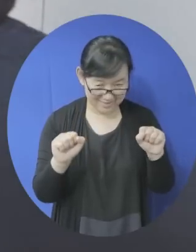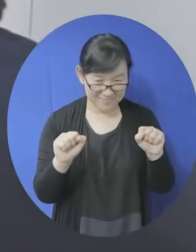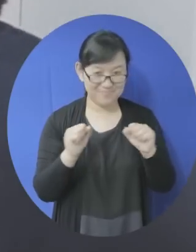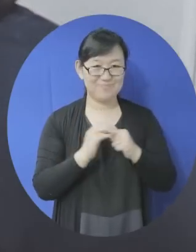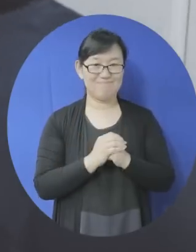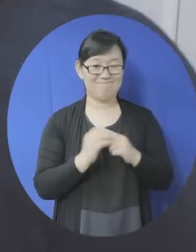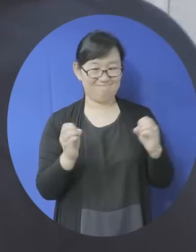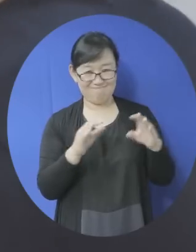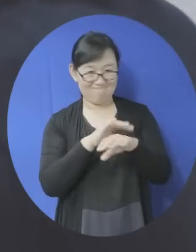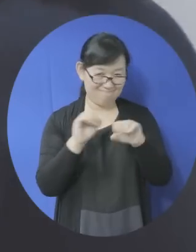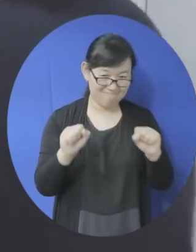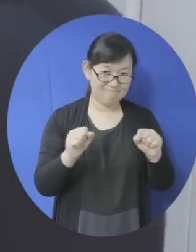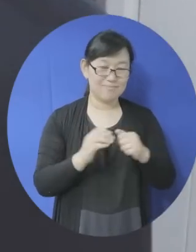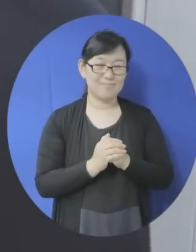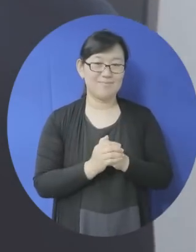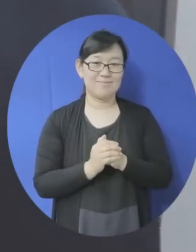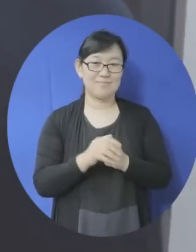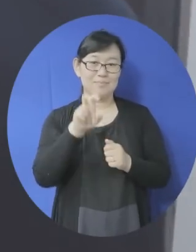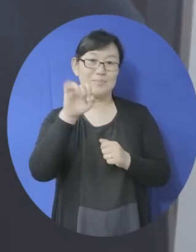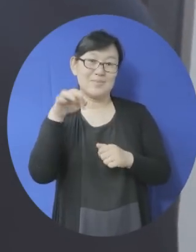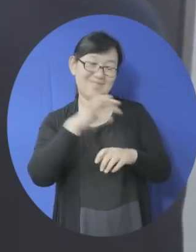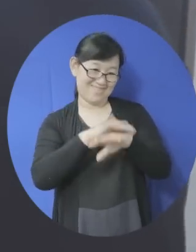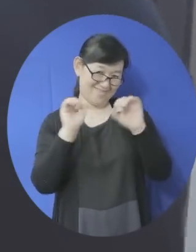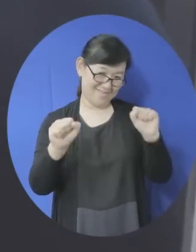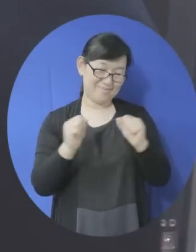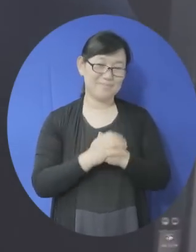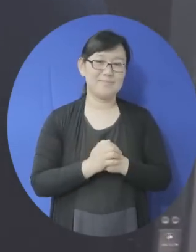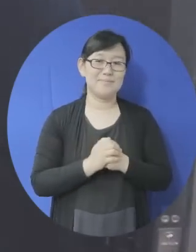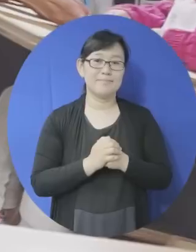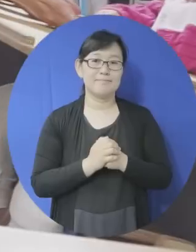안녕하세요. 안녕하세요. 안녕하세요. 안녕하세요. 민사 안녕.